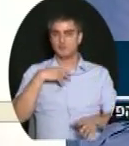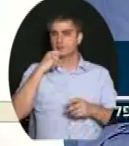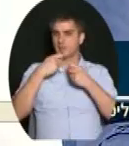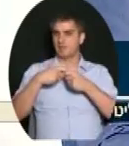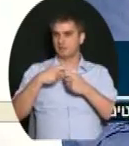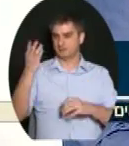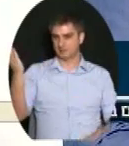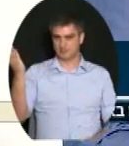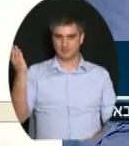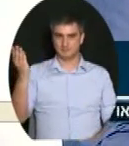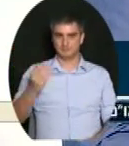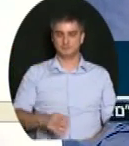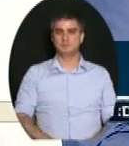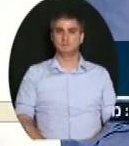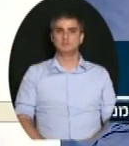הכנסת הטס,